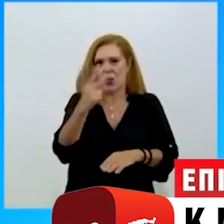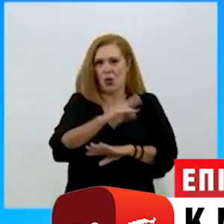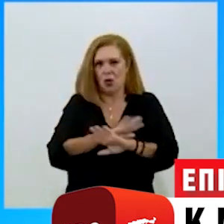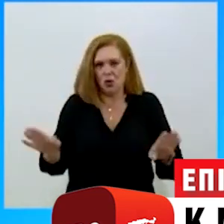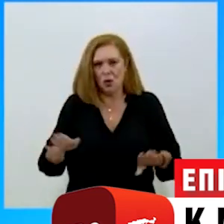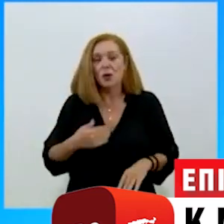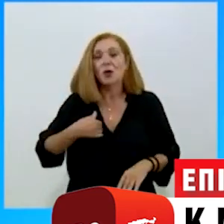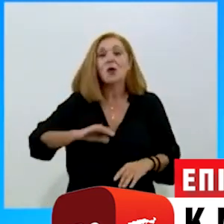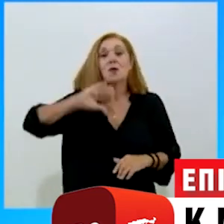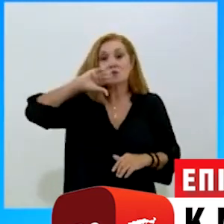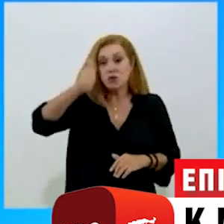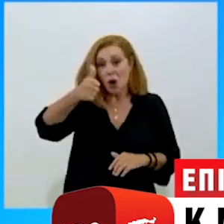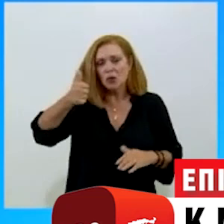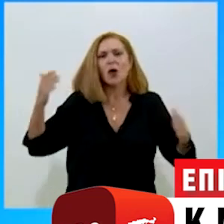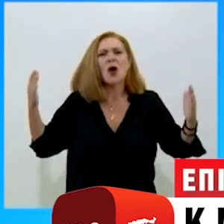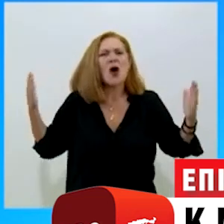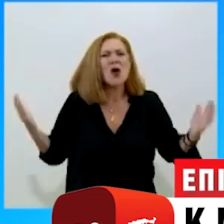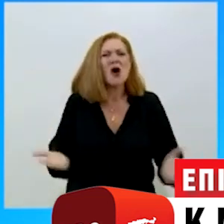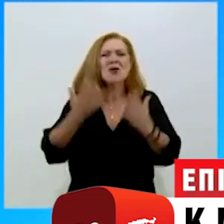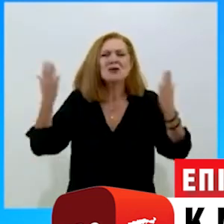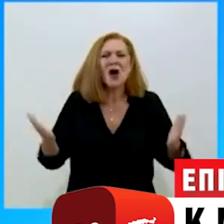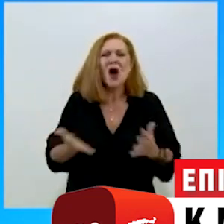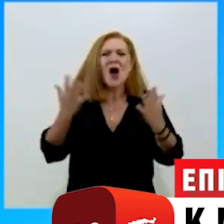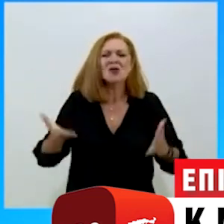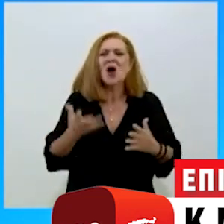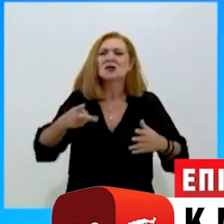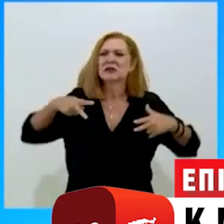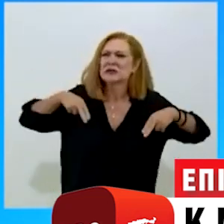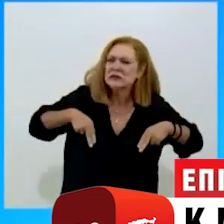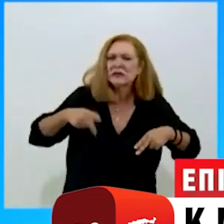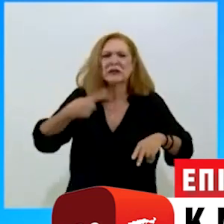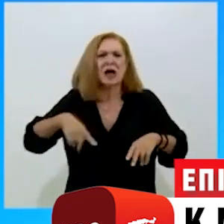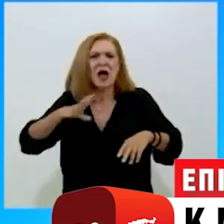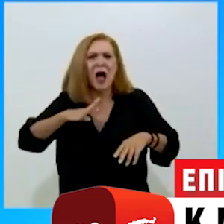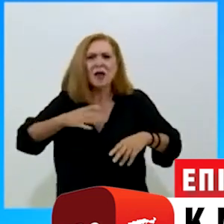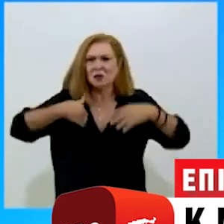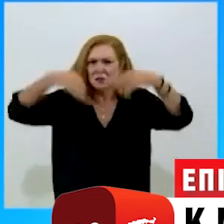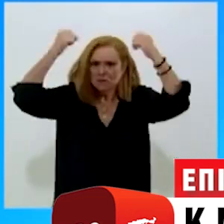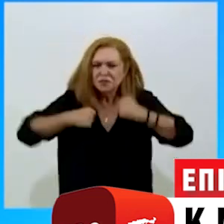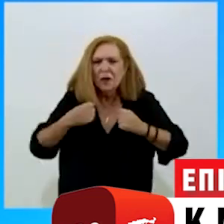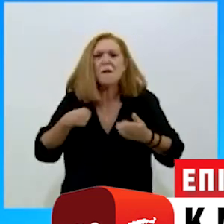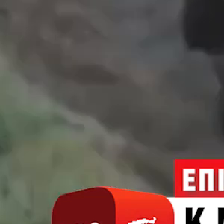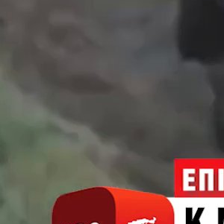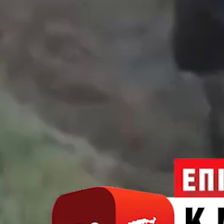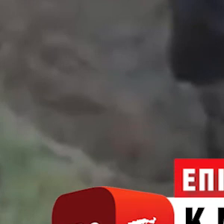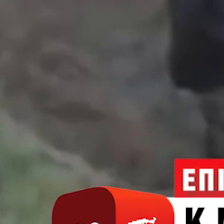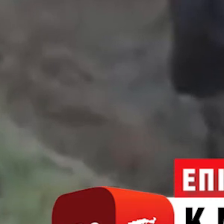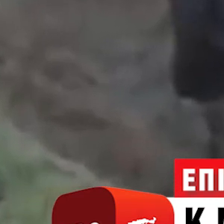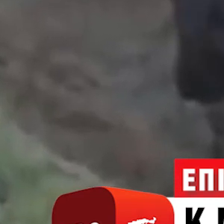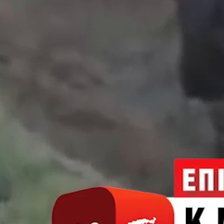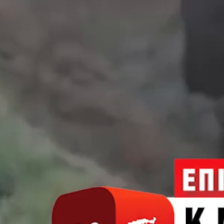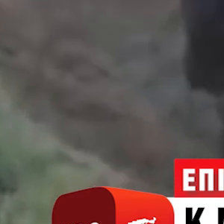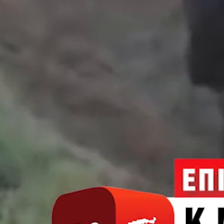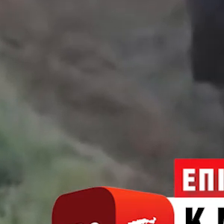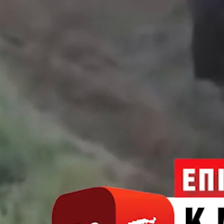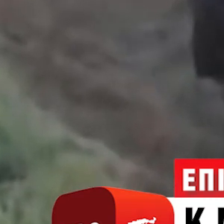αντιπολίτευσης της γερμανίας και αρχηγό του cdu friedrich merz ότι η ελλάδα αντέχει και άλλους παράνομους μετανάστες στο μεταναστευτικό